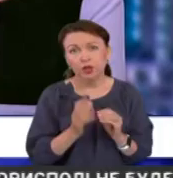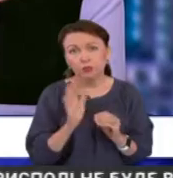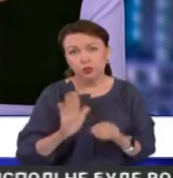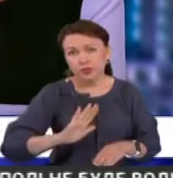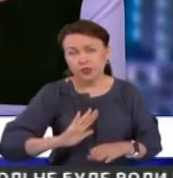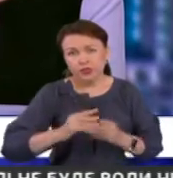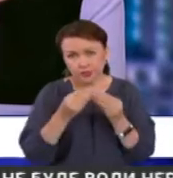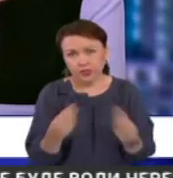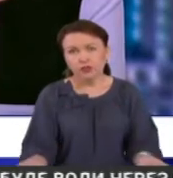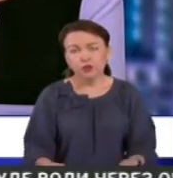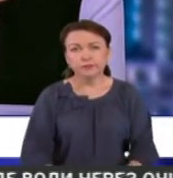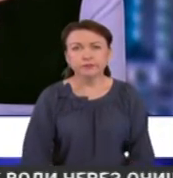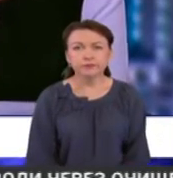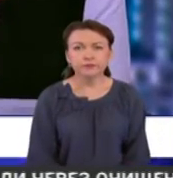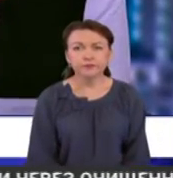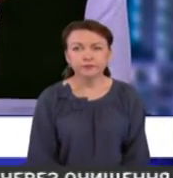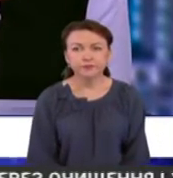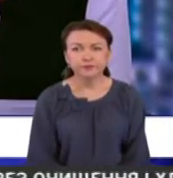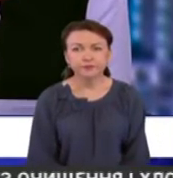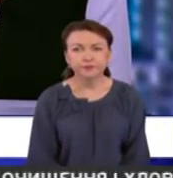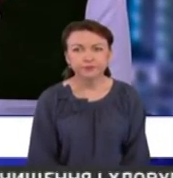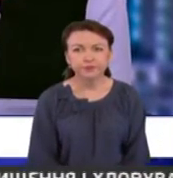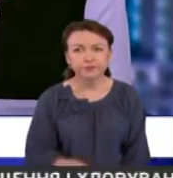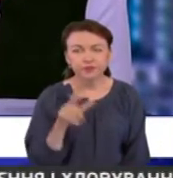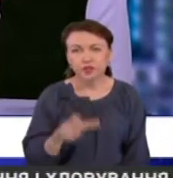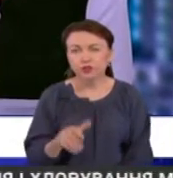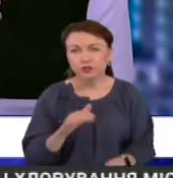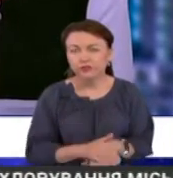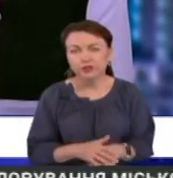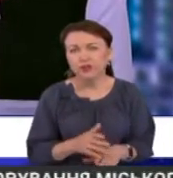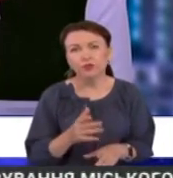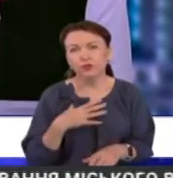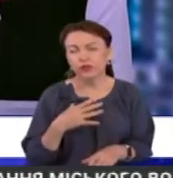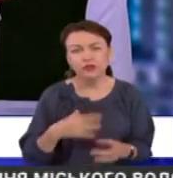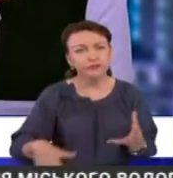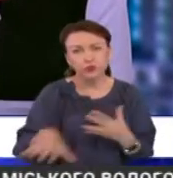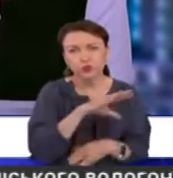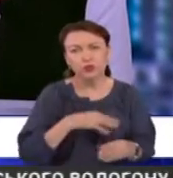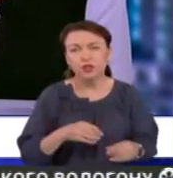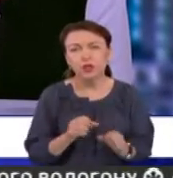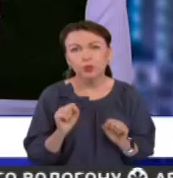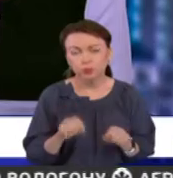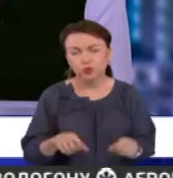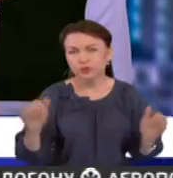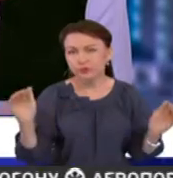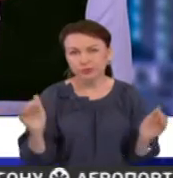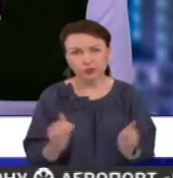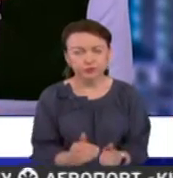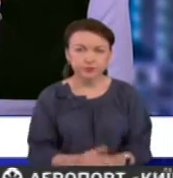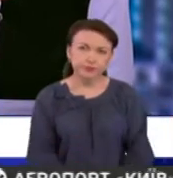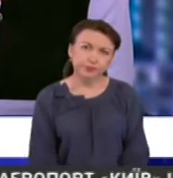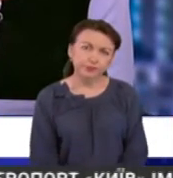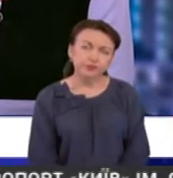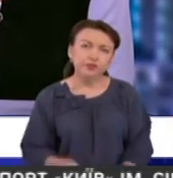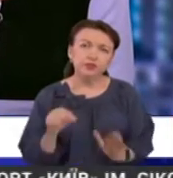знято. Так, і повертаємося ми... Ну, людський фактор я теж не знімаю, він буває всюди, але його можна мінімізувати. Для того, щоб